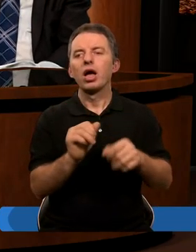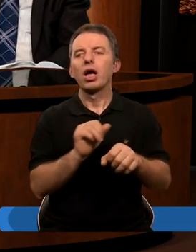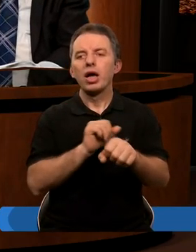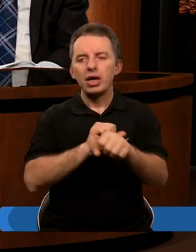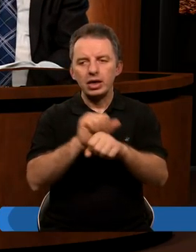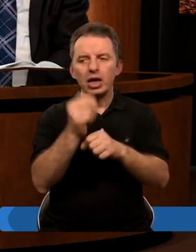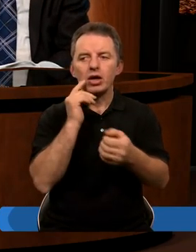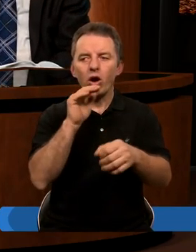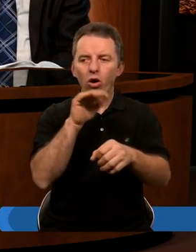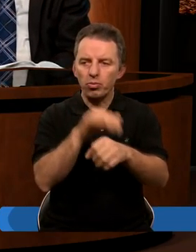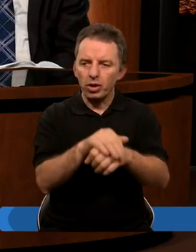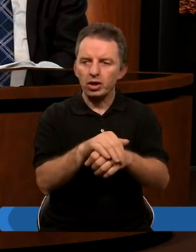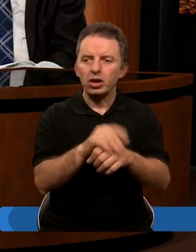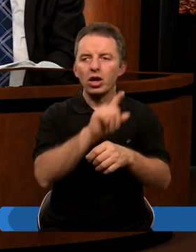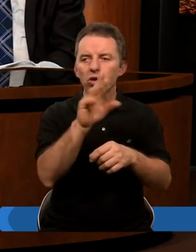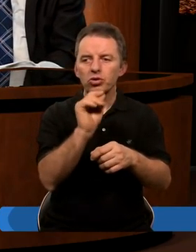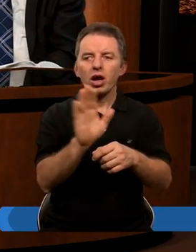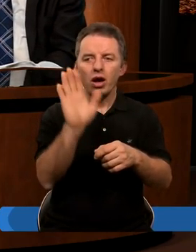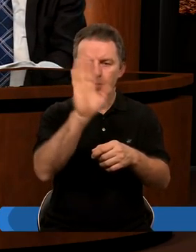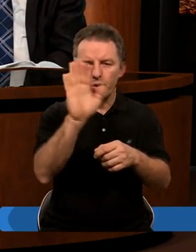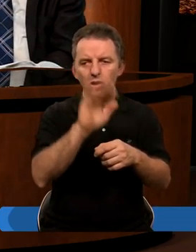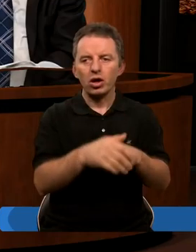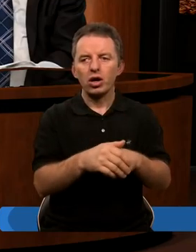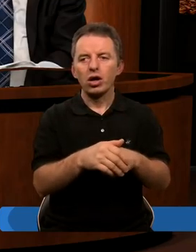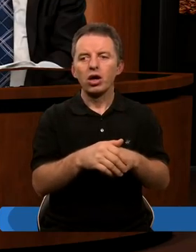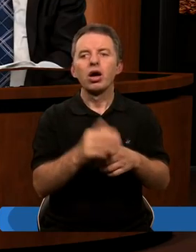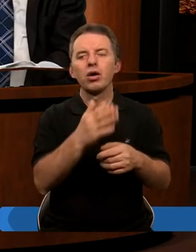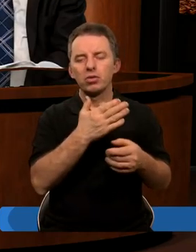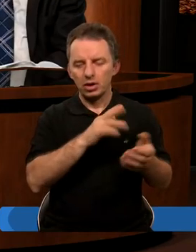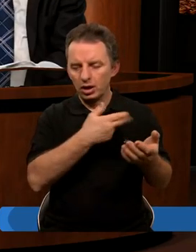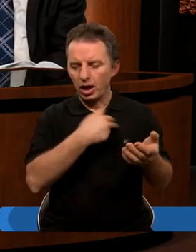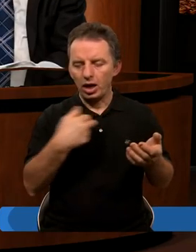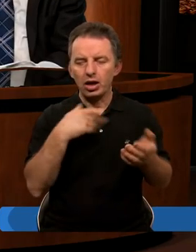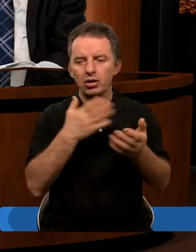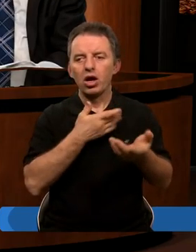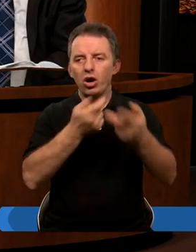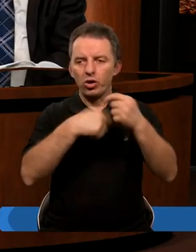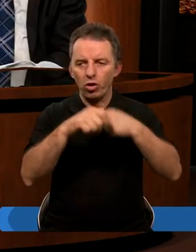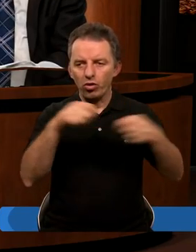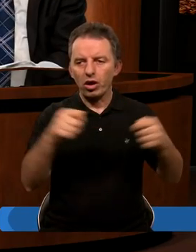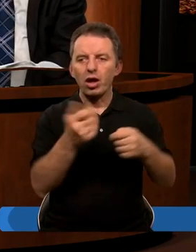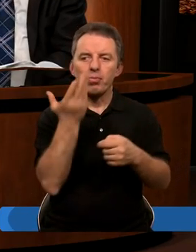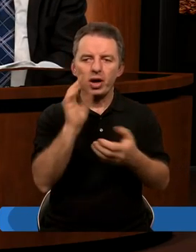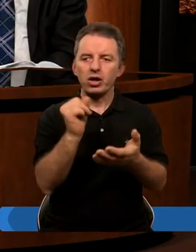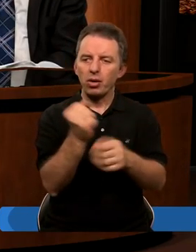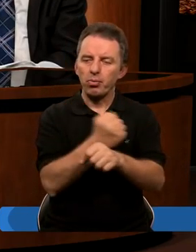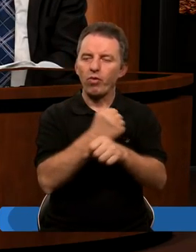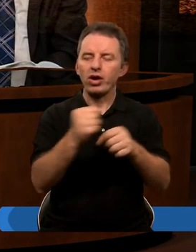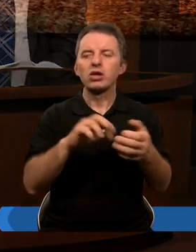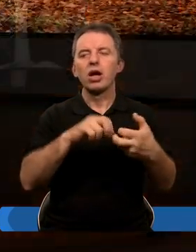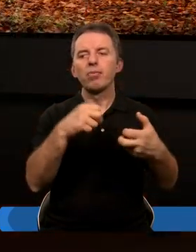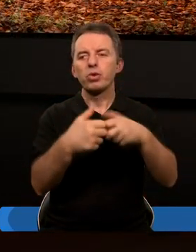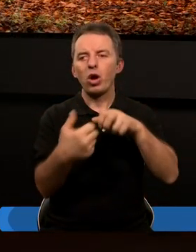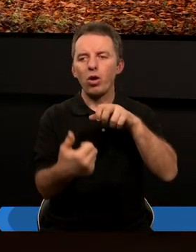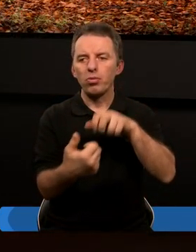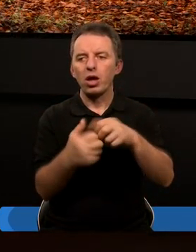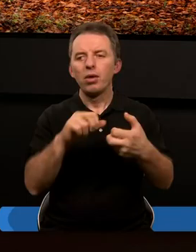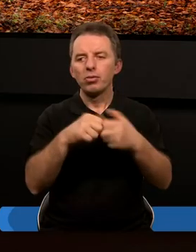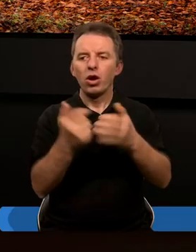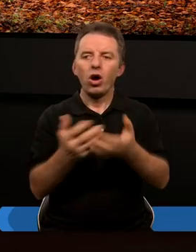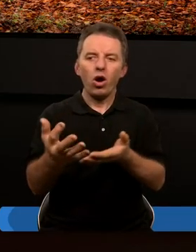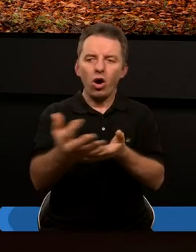obietnica, że Bóg znalazł rozwiązanie na ten bardzo poważny problem. Problem,